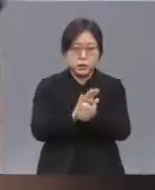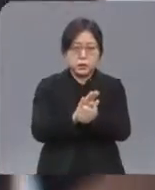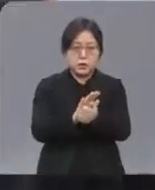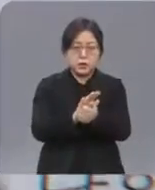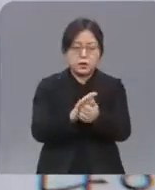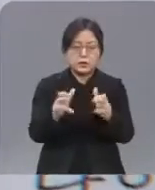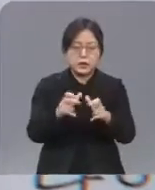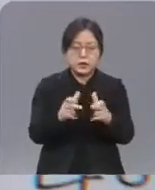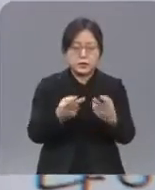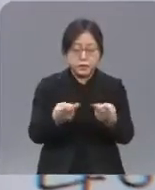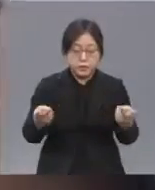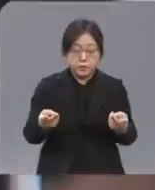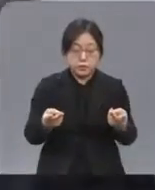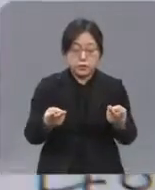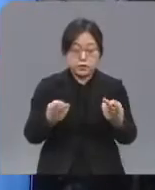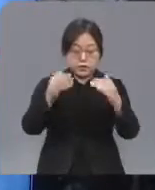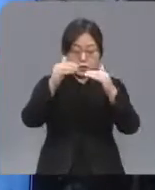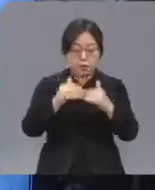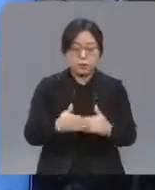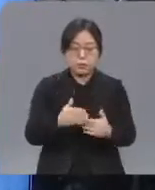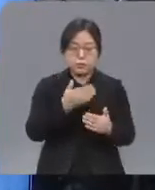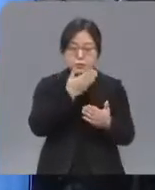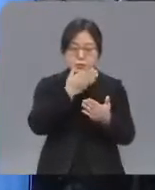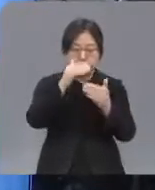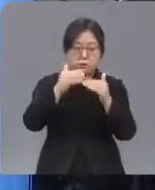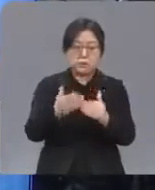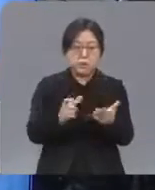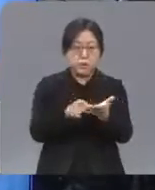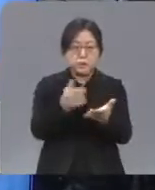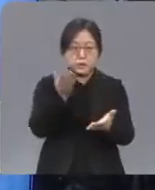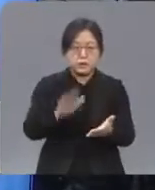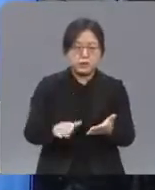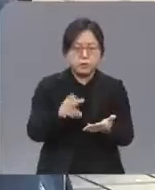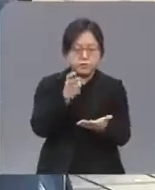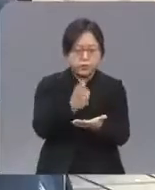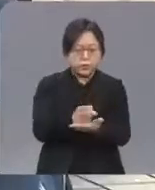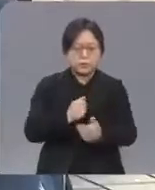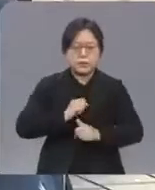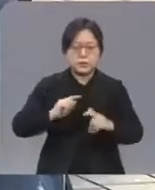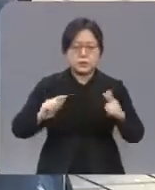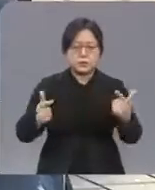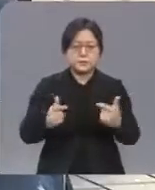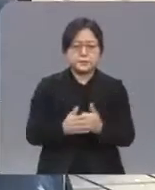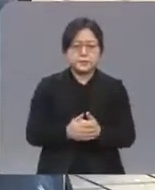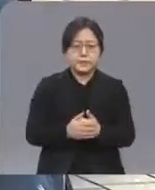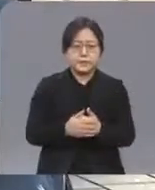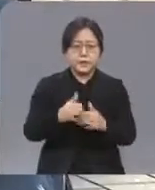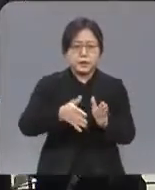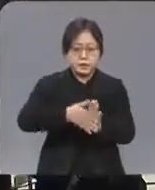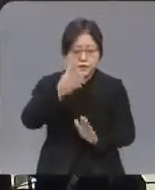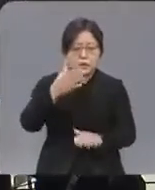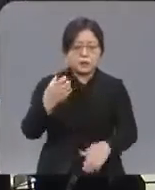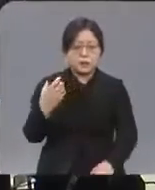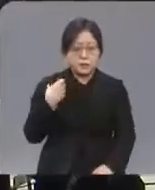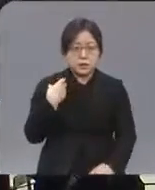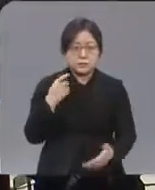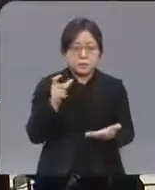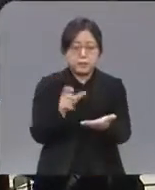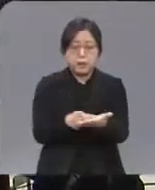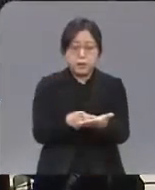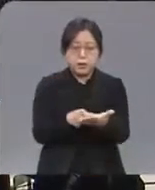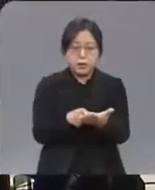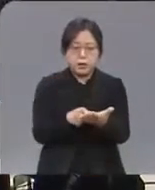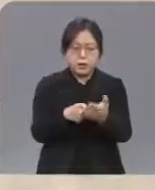병상 정비 등이 주된 내용입니다. 하지만 지침은 어겨지기 일쑤였습니다. 자치단체의 역할만 제시했을